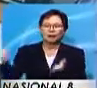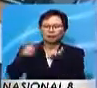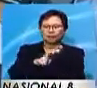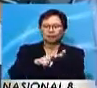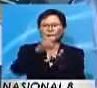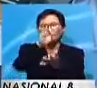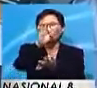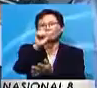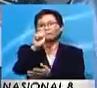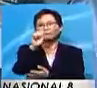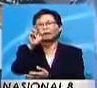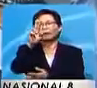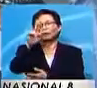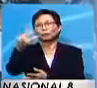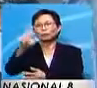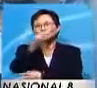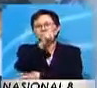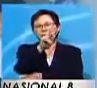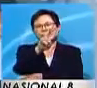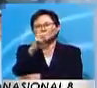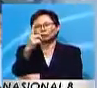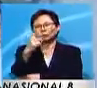sekolah tv1